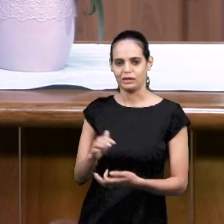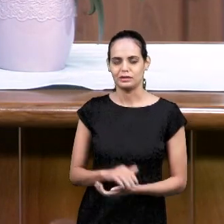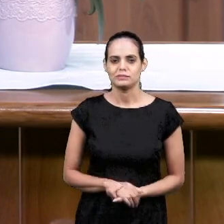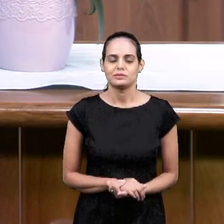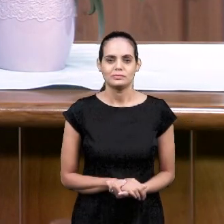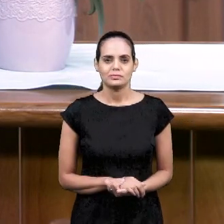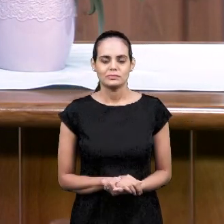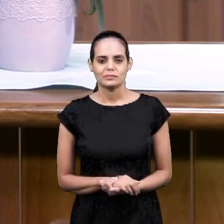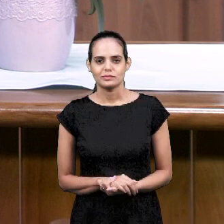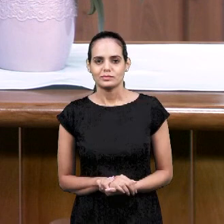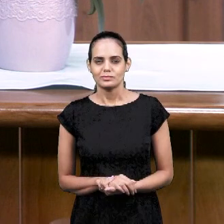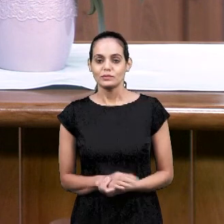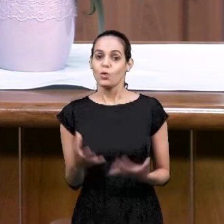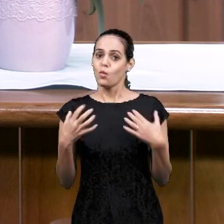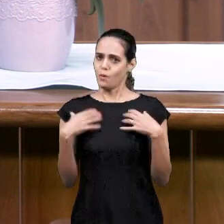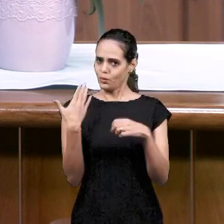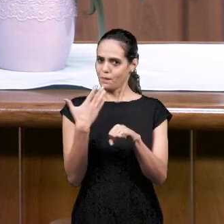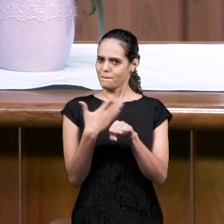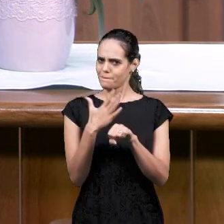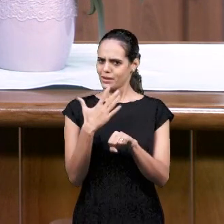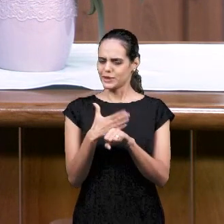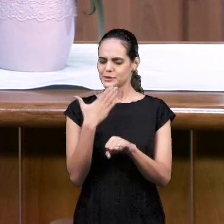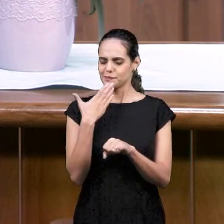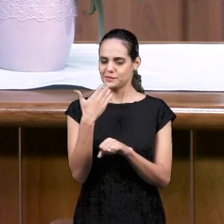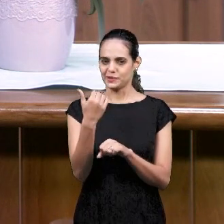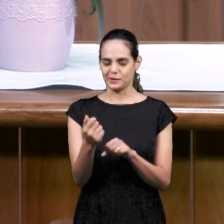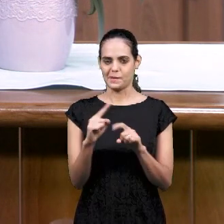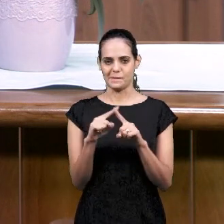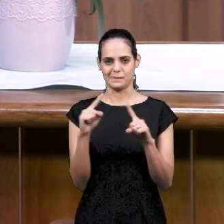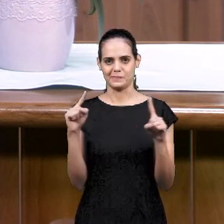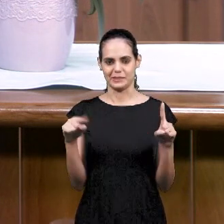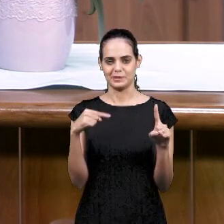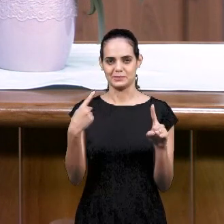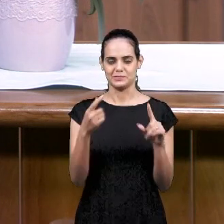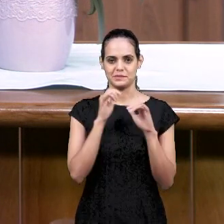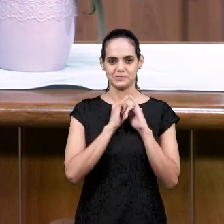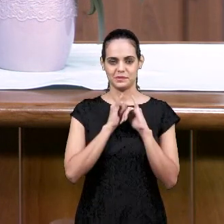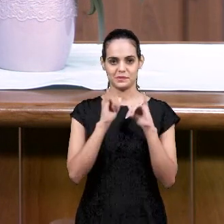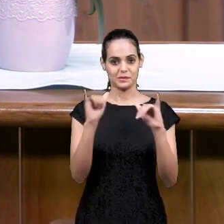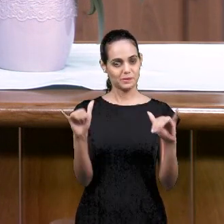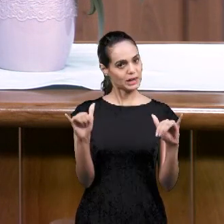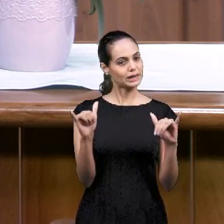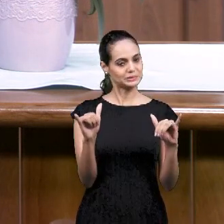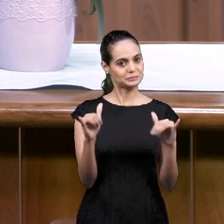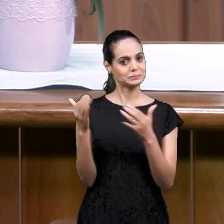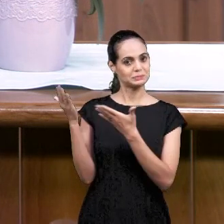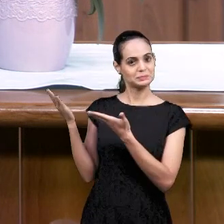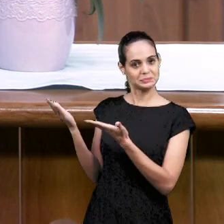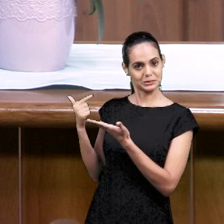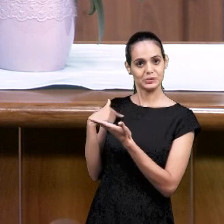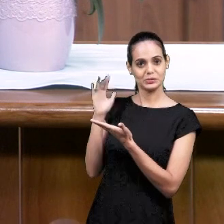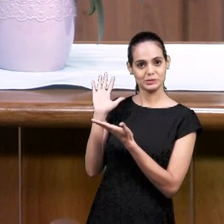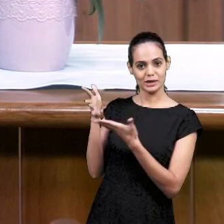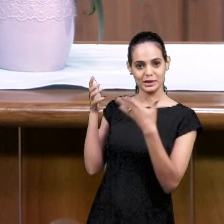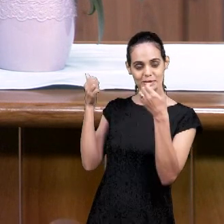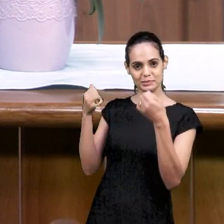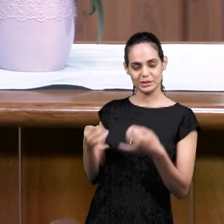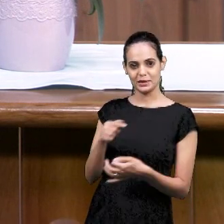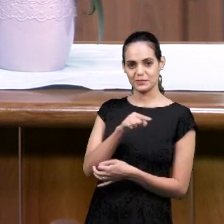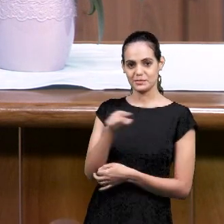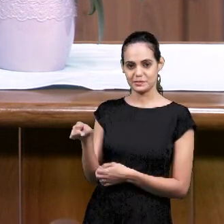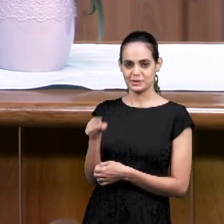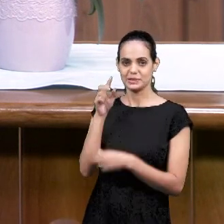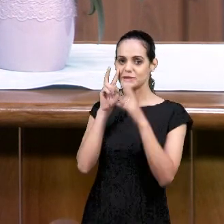sommes en train de développer de manière plus pratique que ça, mais les prochains jours, on va informer. C'est comme ça que vous